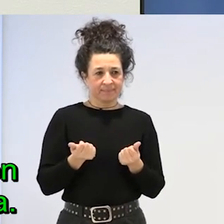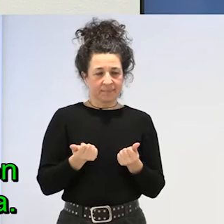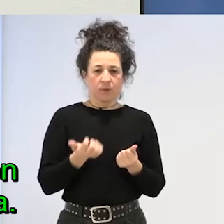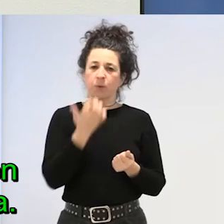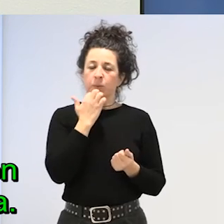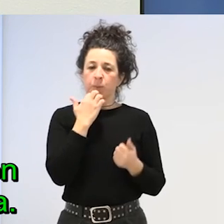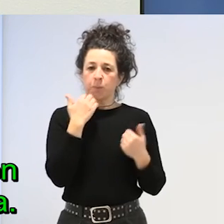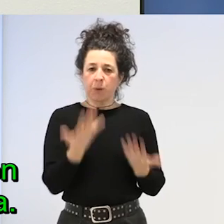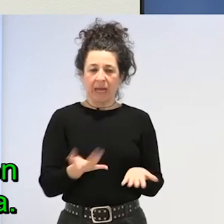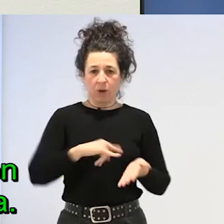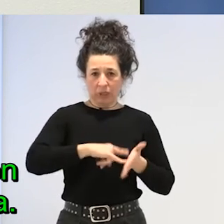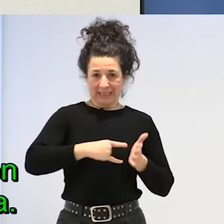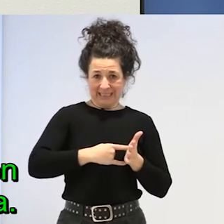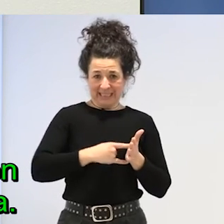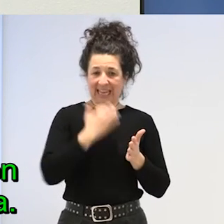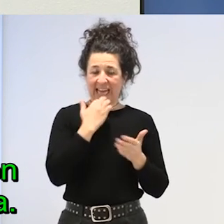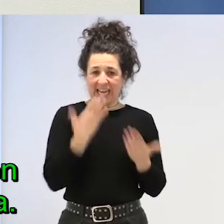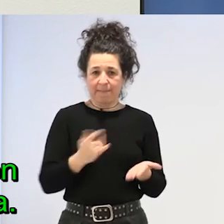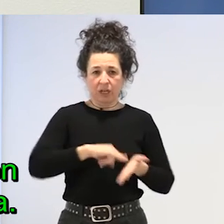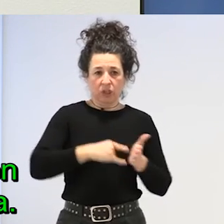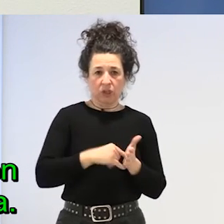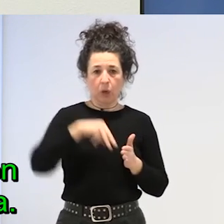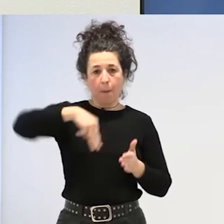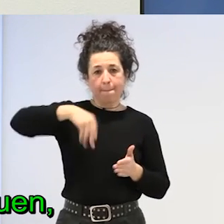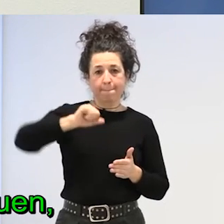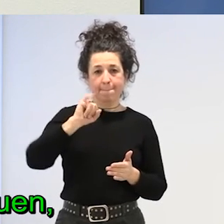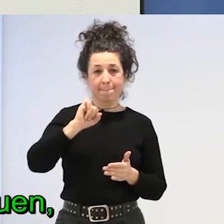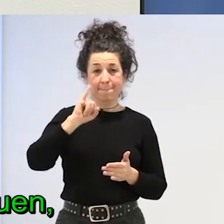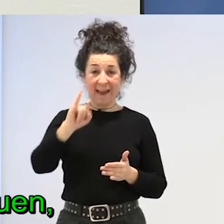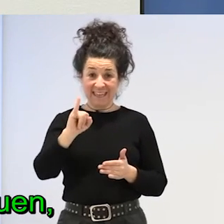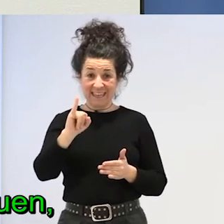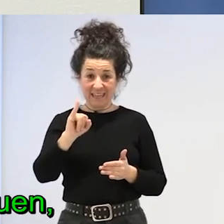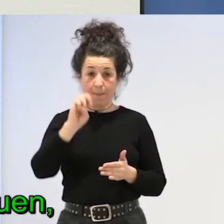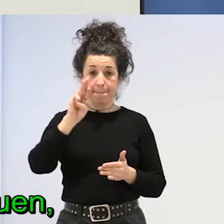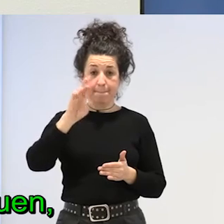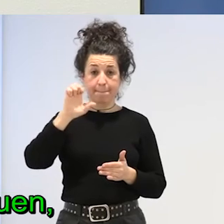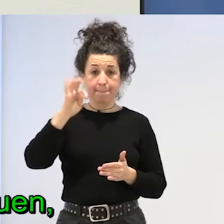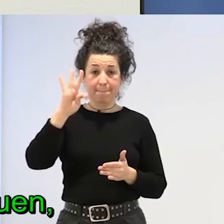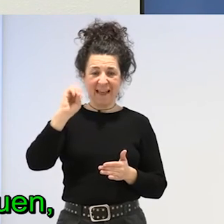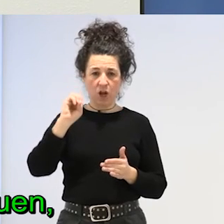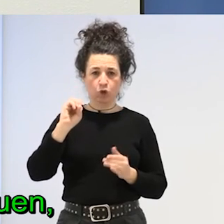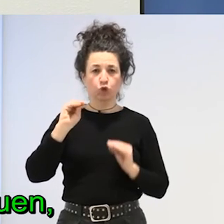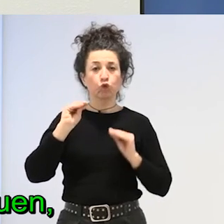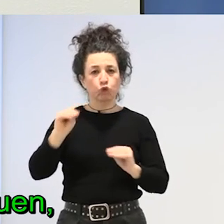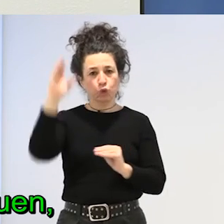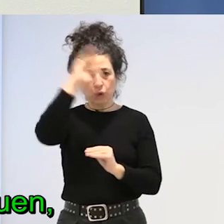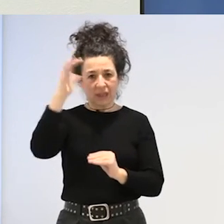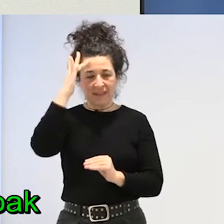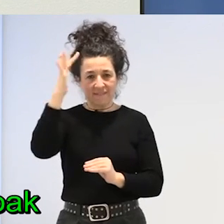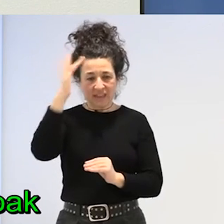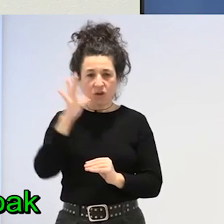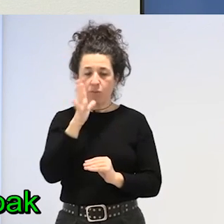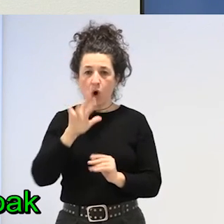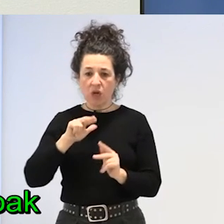adibide tekniko bat izango zen Maili Peloten zientzia fikzioa. Zeren adibidez nola berak euskara erabiltzen duen